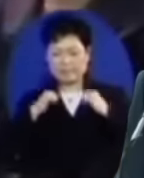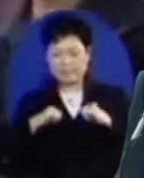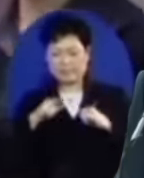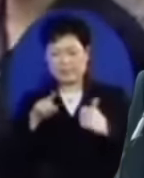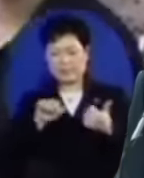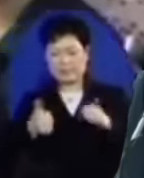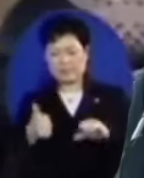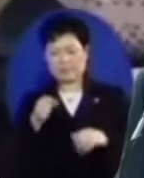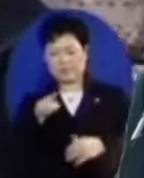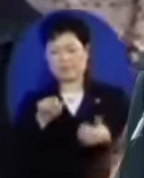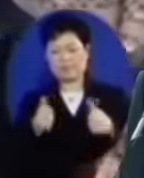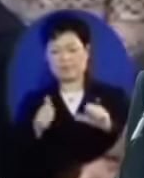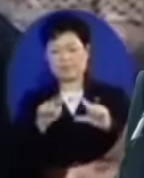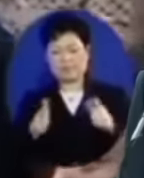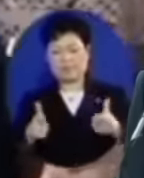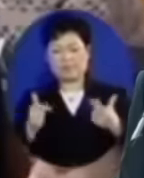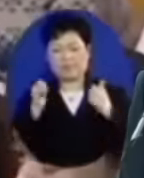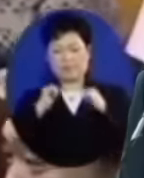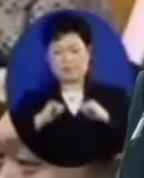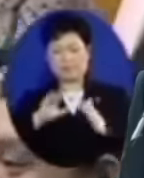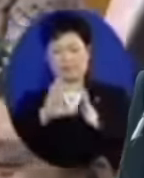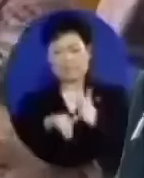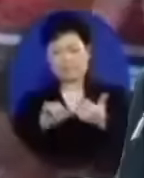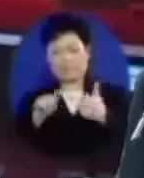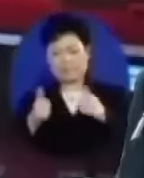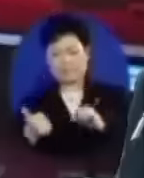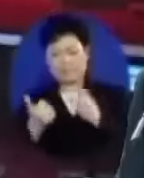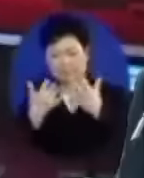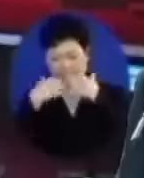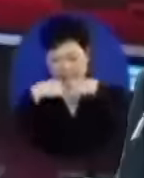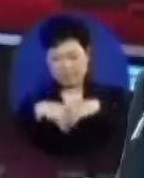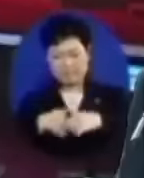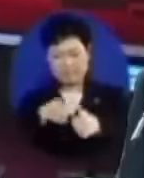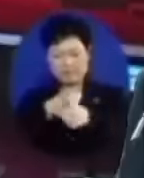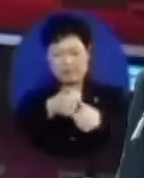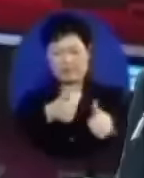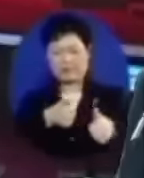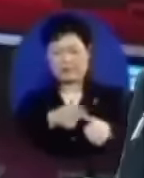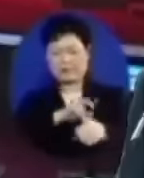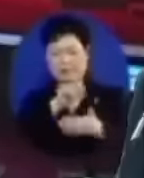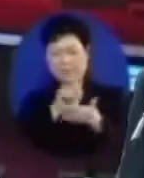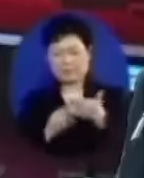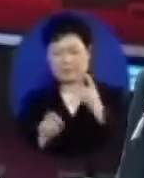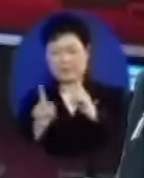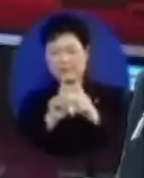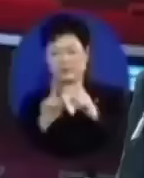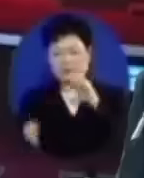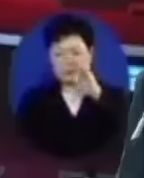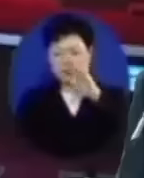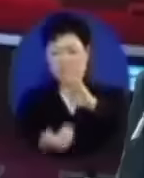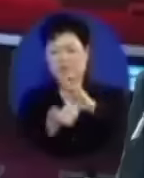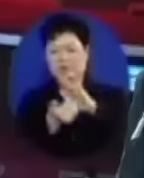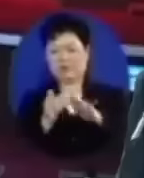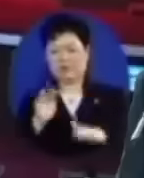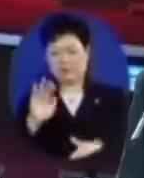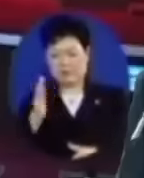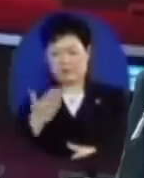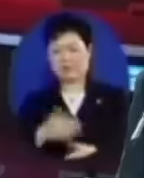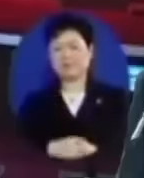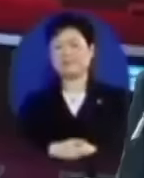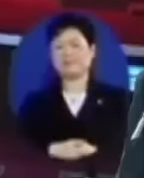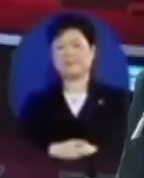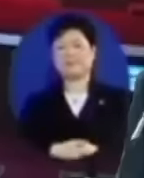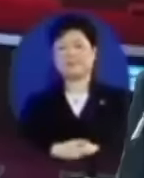입고 이 죽을 것이 죽지 아니함을 입을 때에는 사망을 삼키고 이기리라고 기록된 말씀이 이루어지리라.